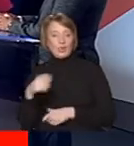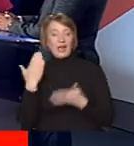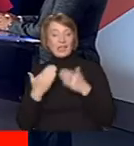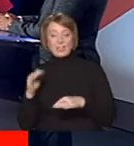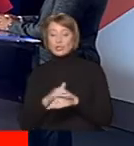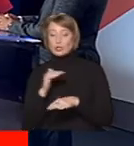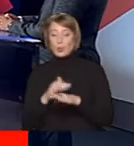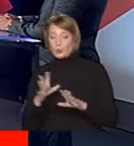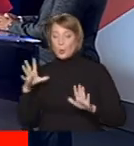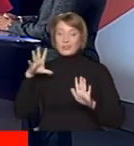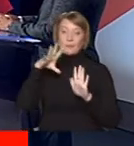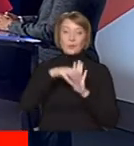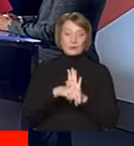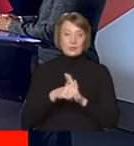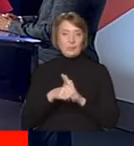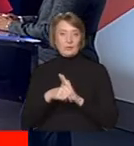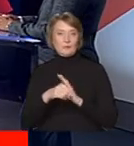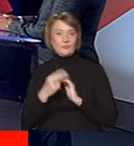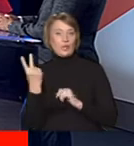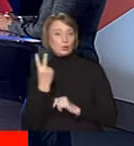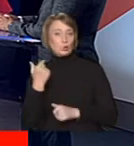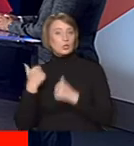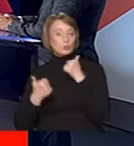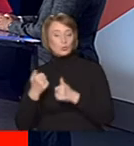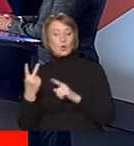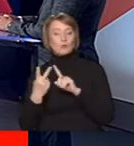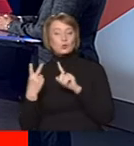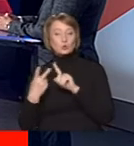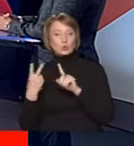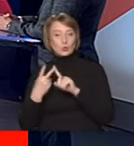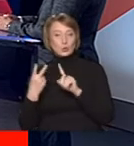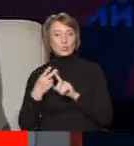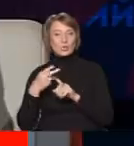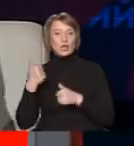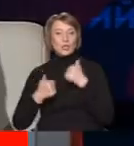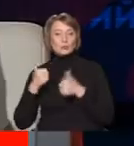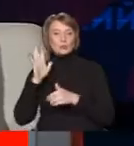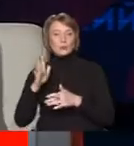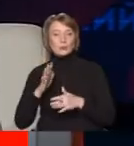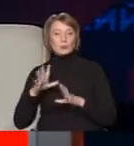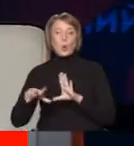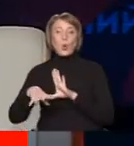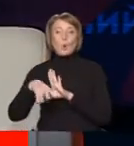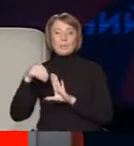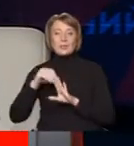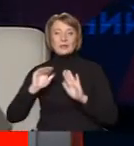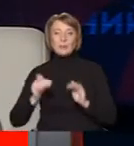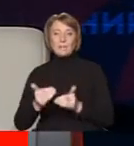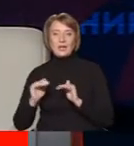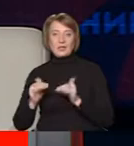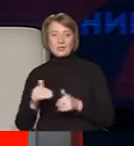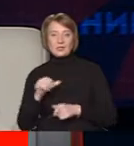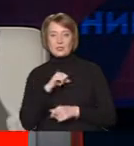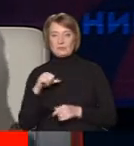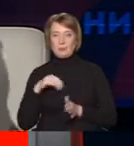не потрапить в другий тур, от в другому турі вже обирати менше зло, і вибачте за непарламентський вислів, я зазвичай так намагаюся не висловлюватись, але обирати між шотами